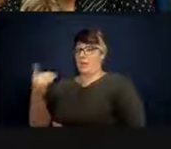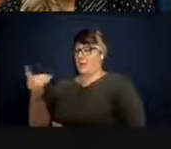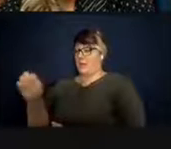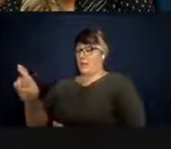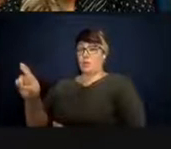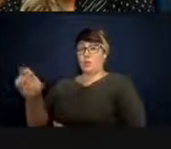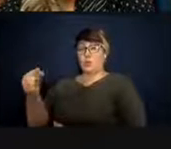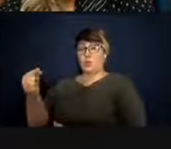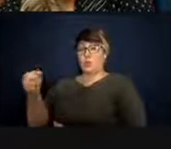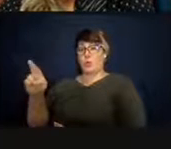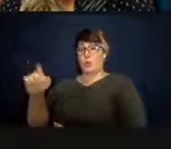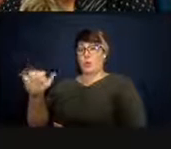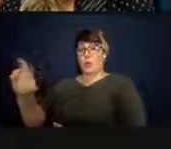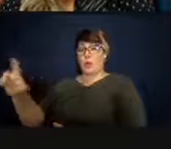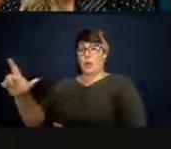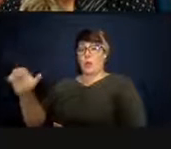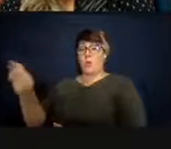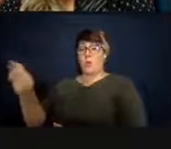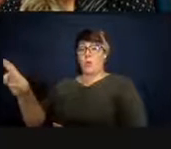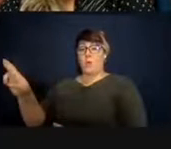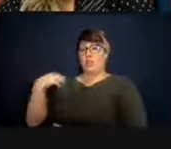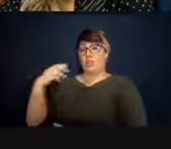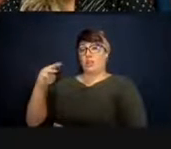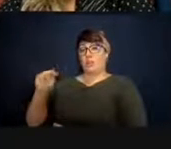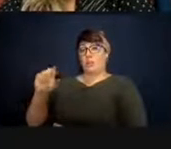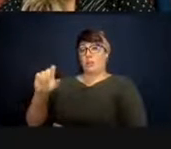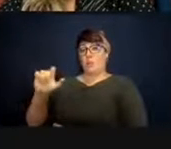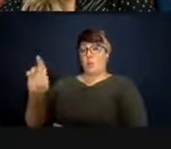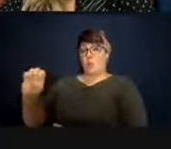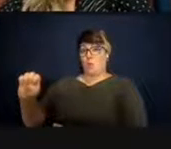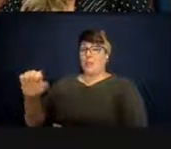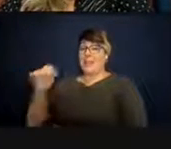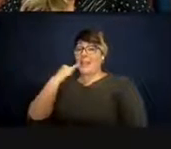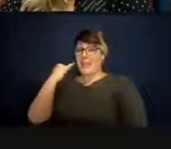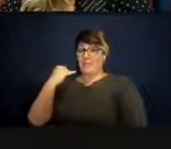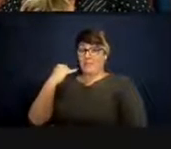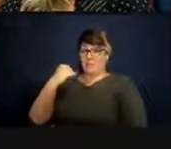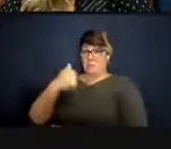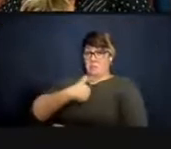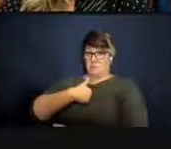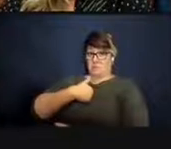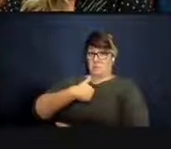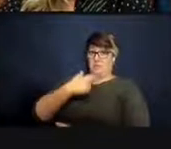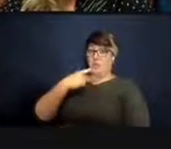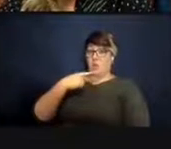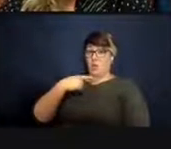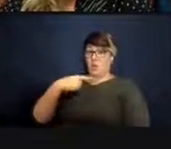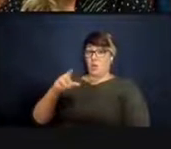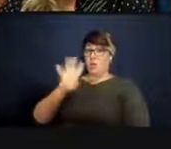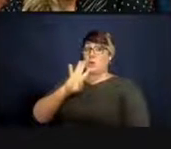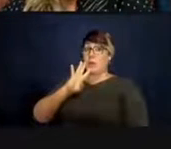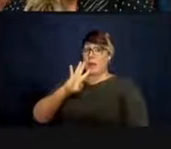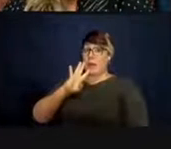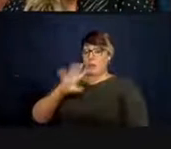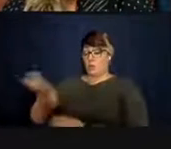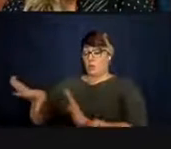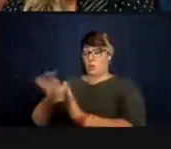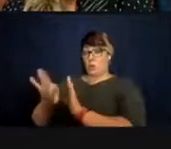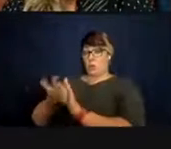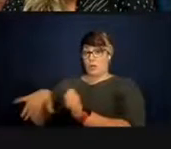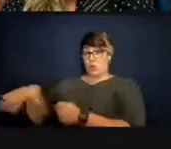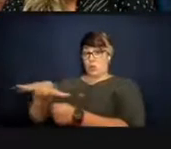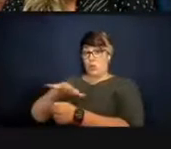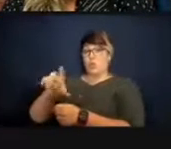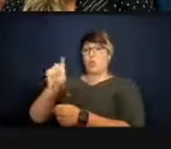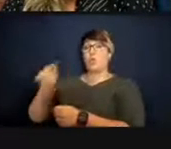شخصية ولا أريد، إذا لا أعرف ما إذا كان الآخرون يريدون أن يتحدثوا عن، عندما نتحدث عن choice